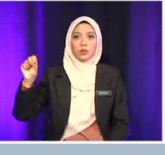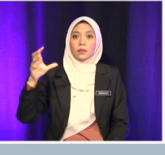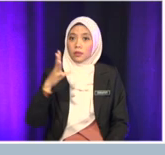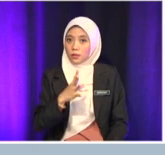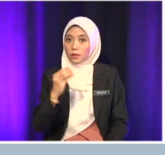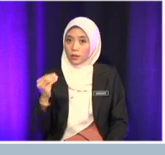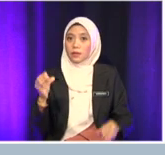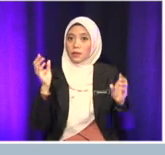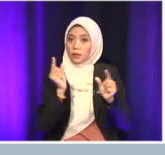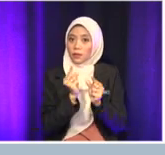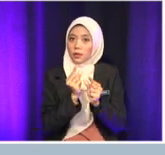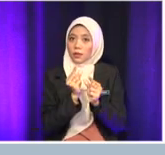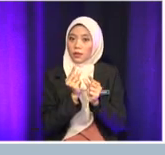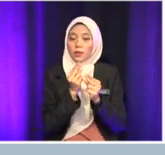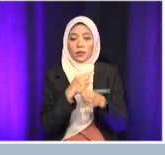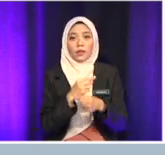contoh